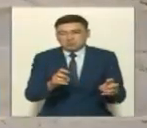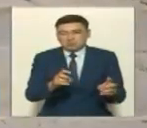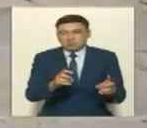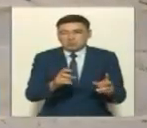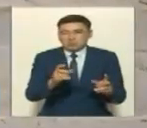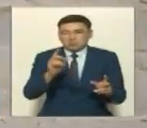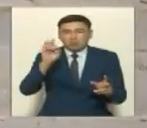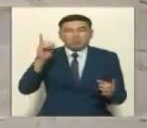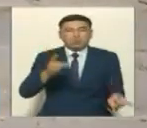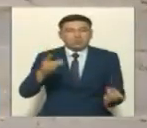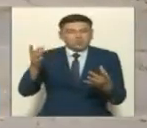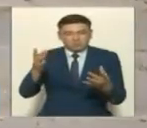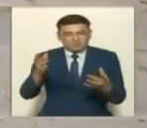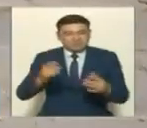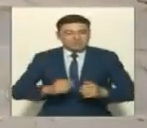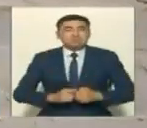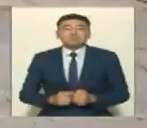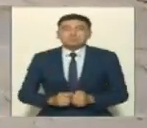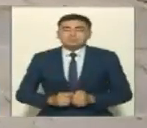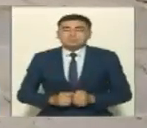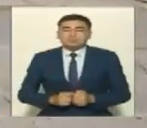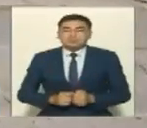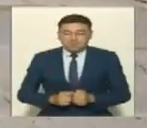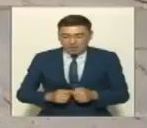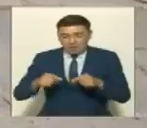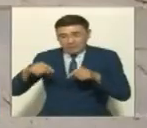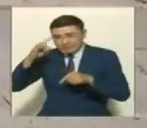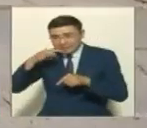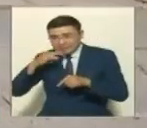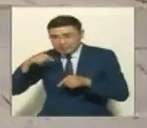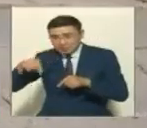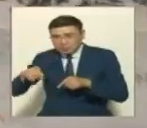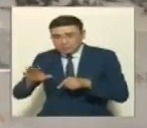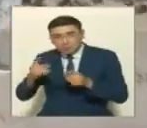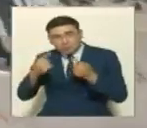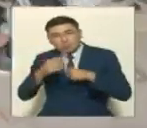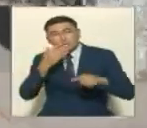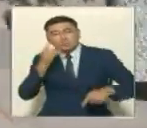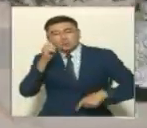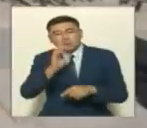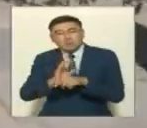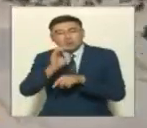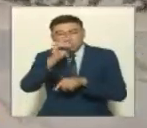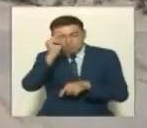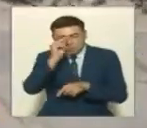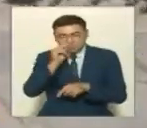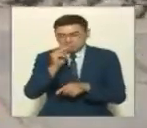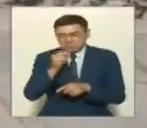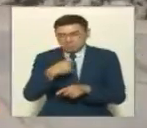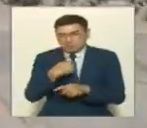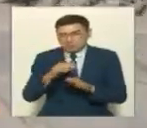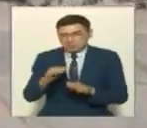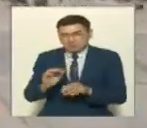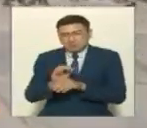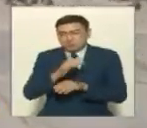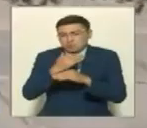бар. Және де өз Қазақстаннан басқа елге, шетелге жібергім келмейді балдарымды. Бір балам осында оқып отыр. Қызым кеше